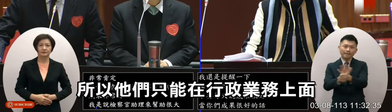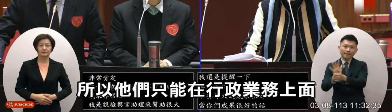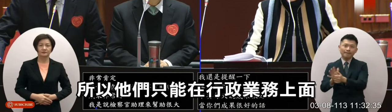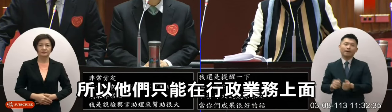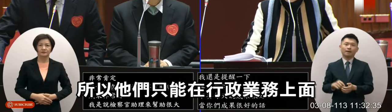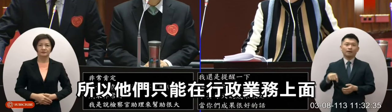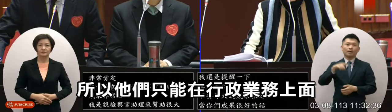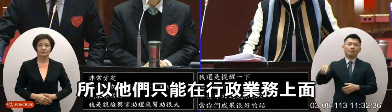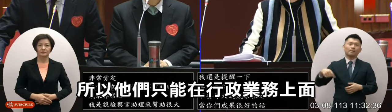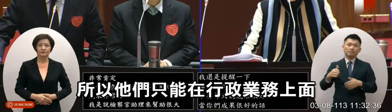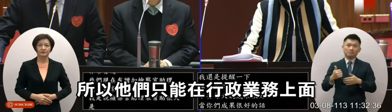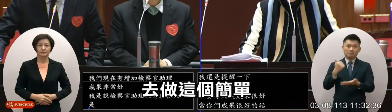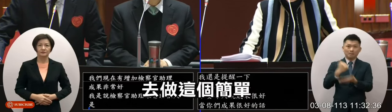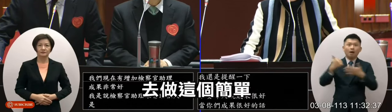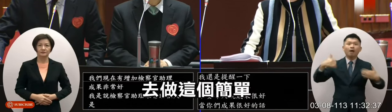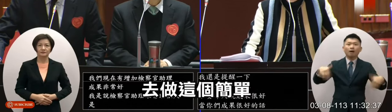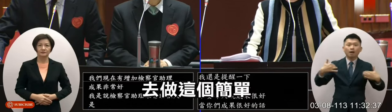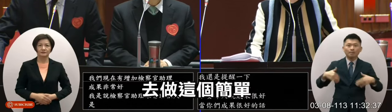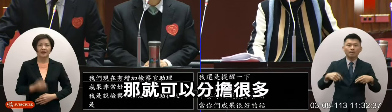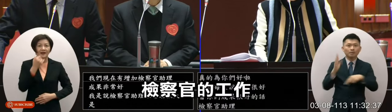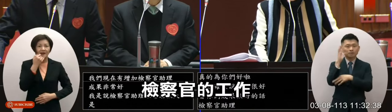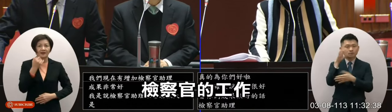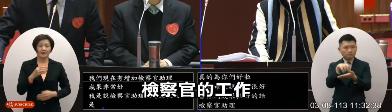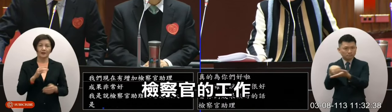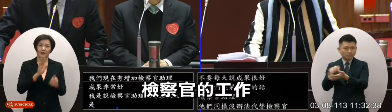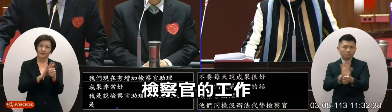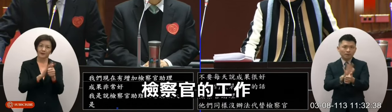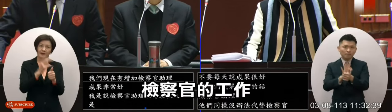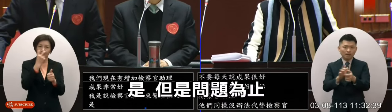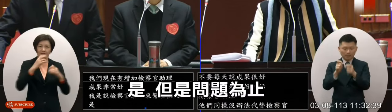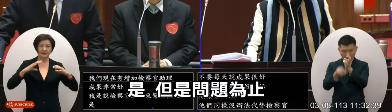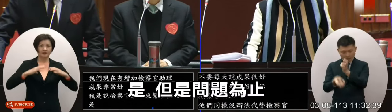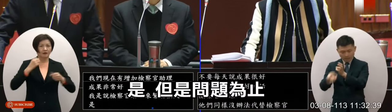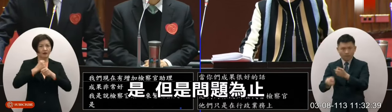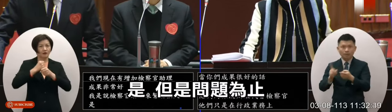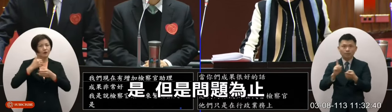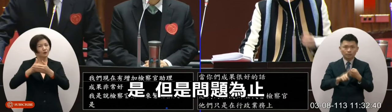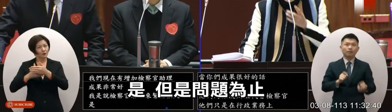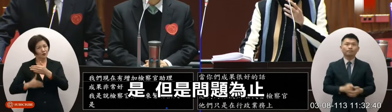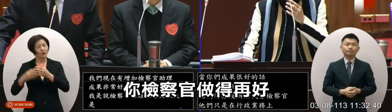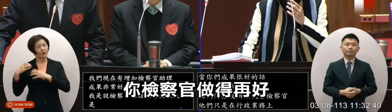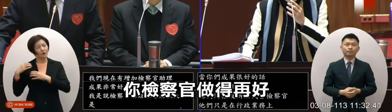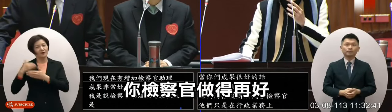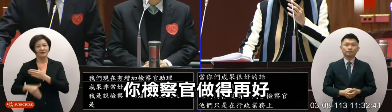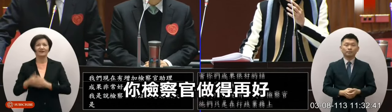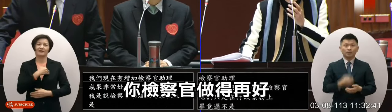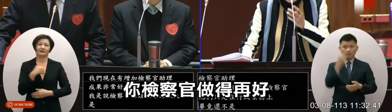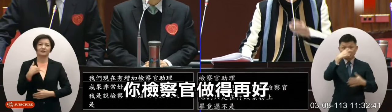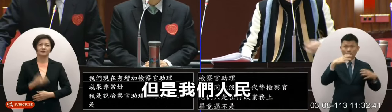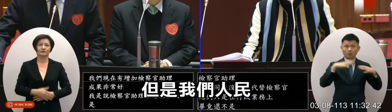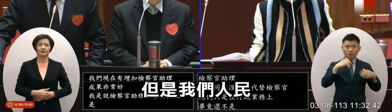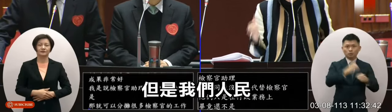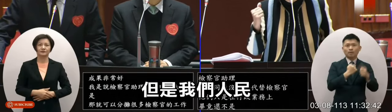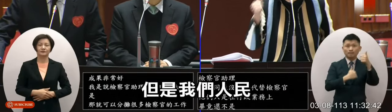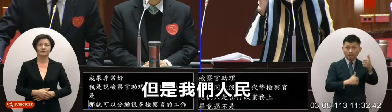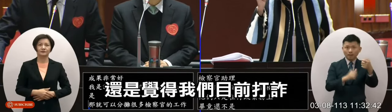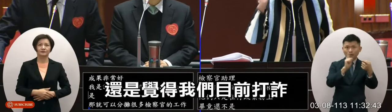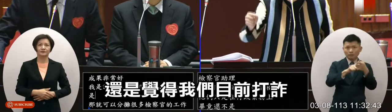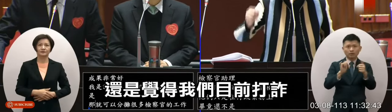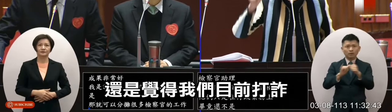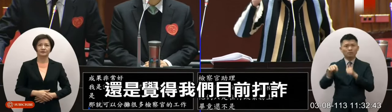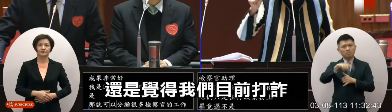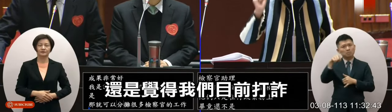不是，所以他们只能在行政业务上面去做一些代办。 那就可以分担很多检察官的工作。 是，但是问题为止，你检察官做的再好，但是我们人民